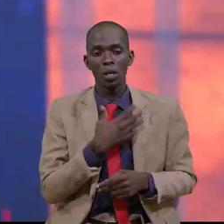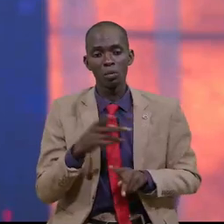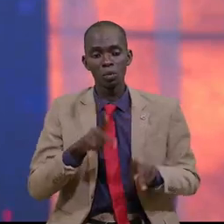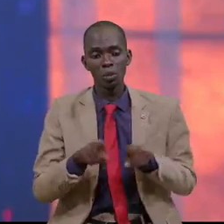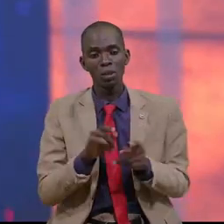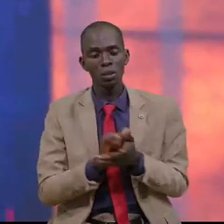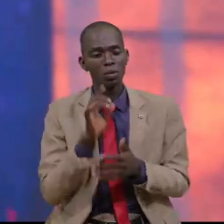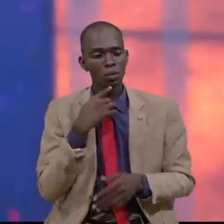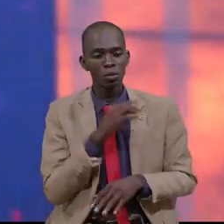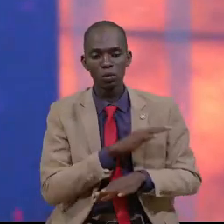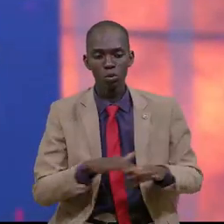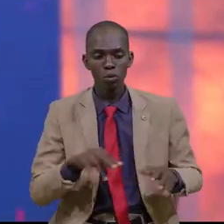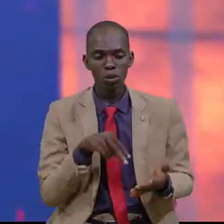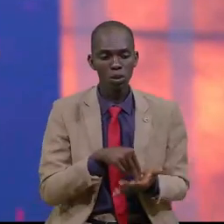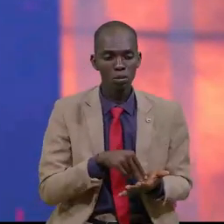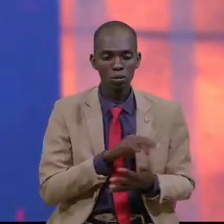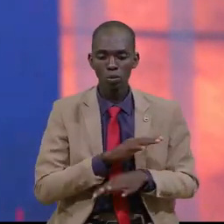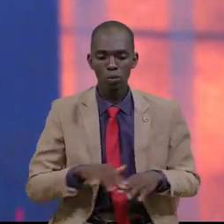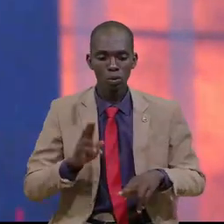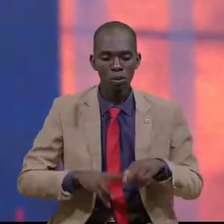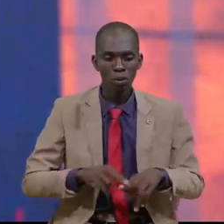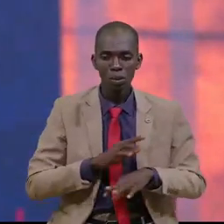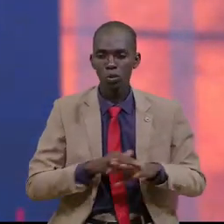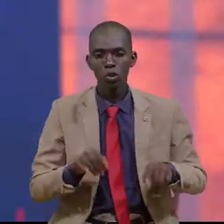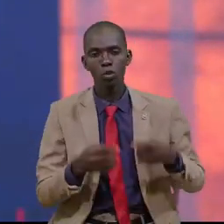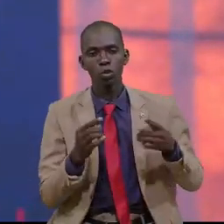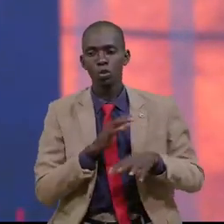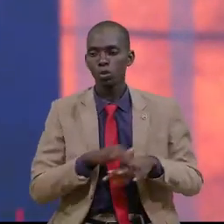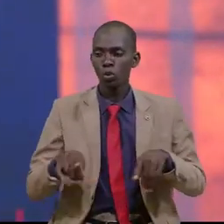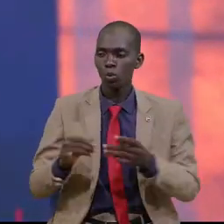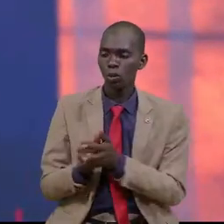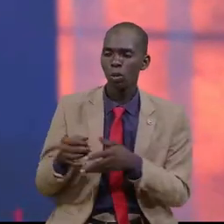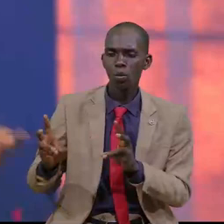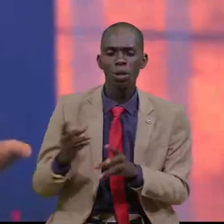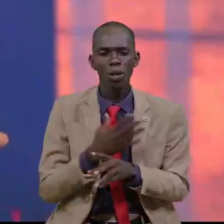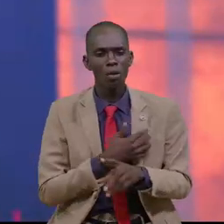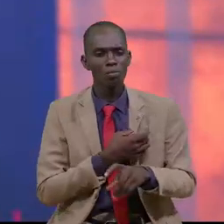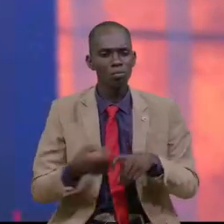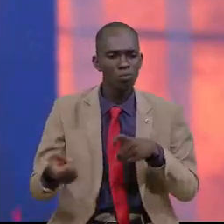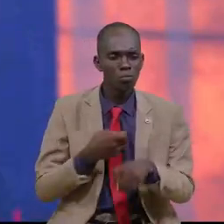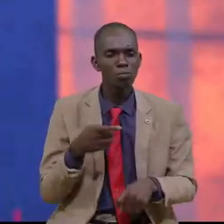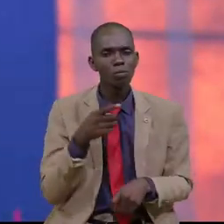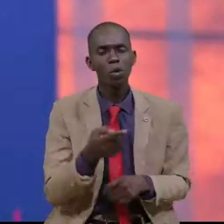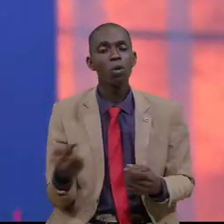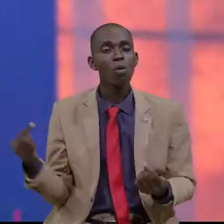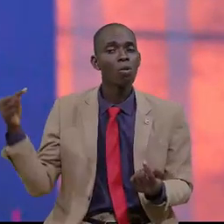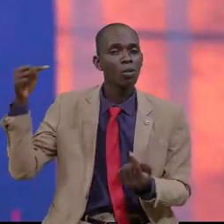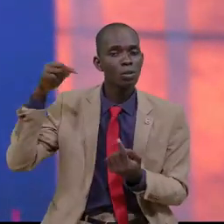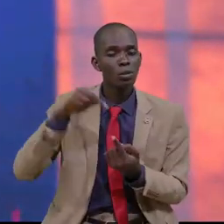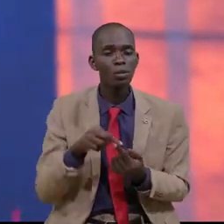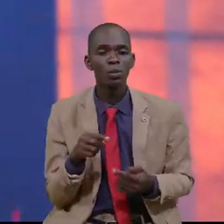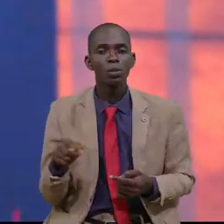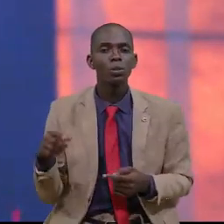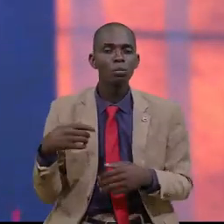te lève pas, ne t'assois pas, ne va pas, ne va pas là-bas. Et il contrôle ta